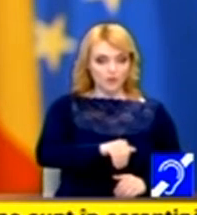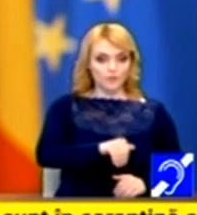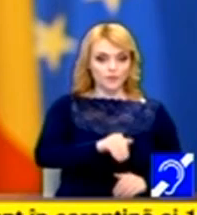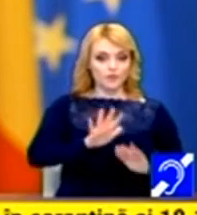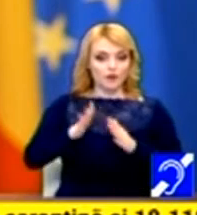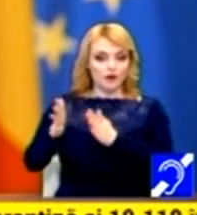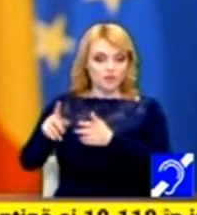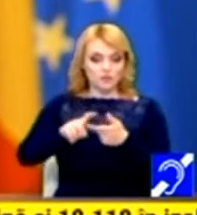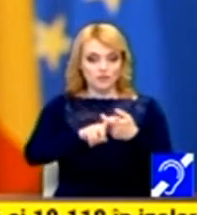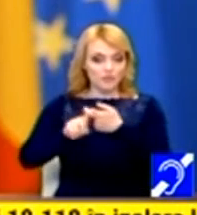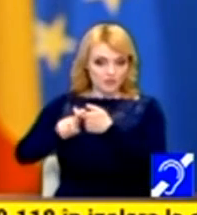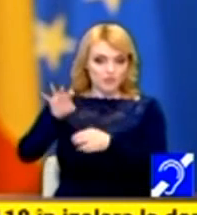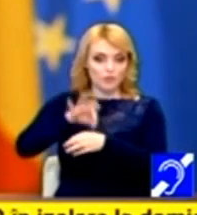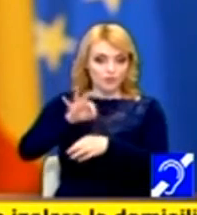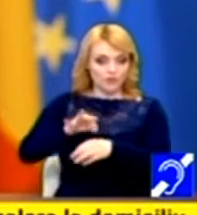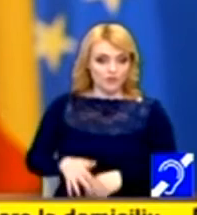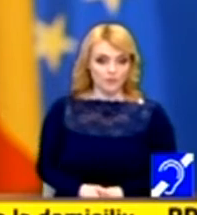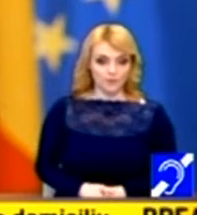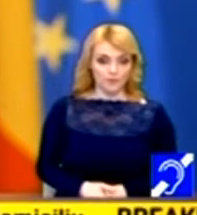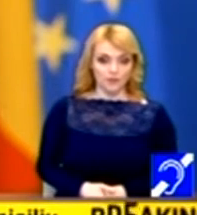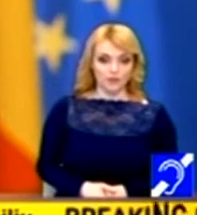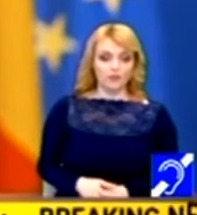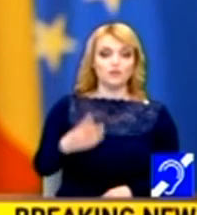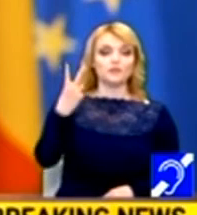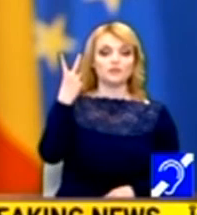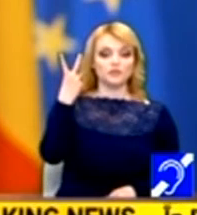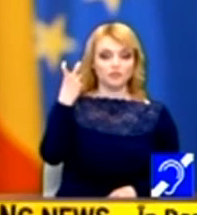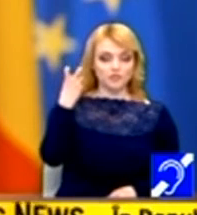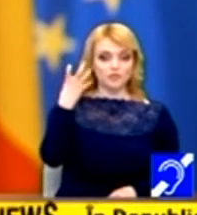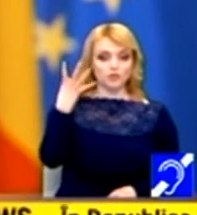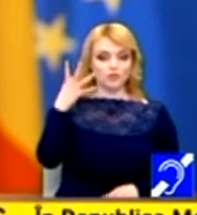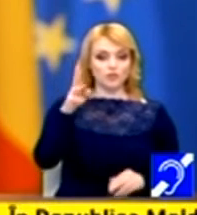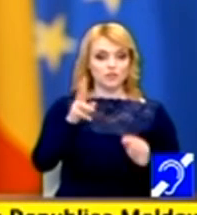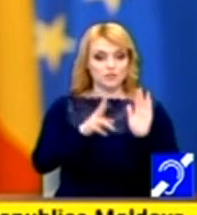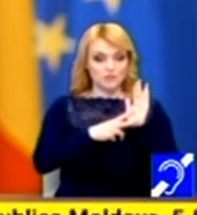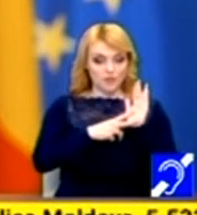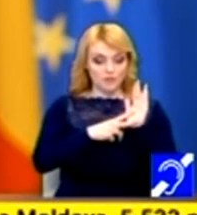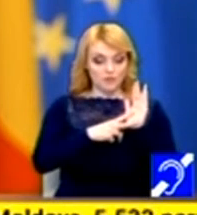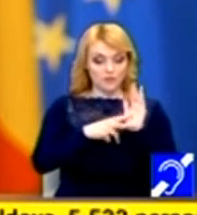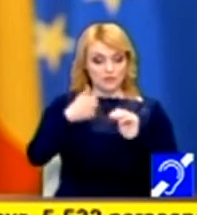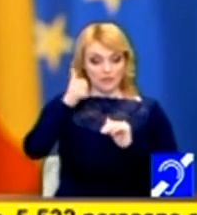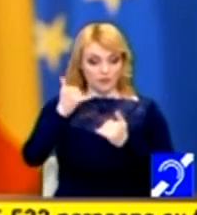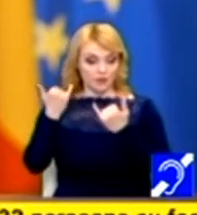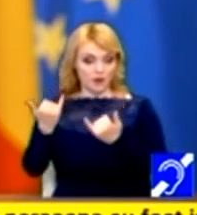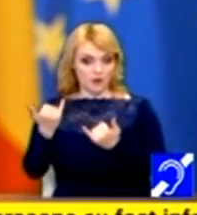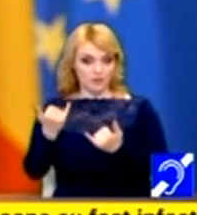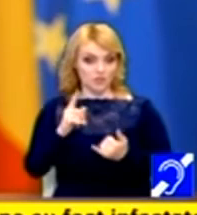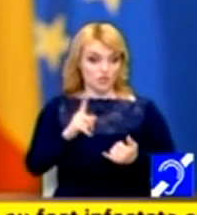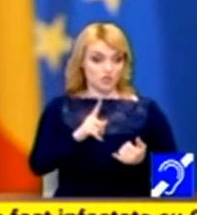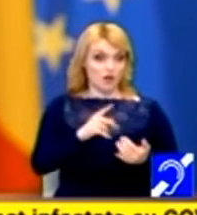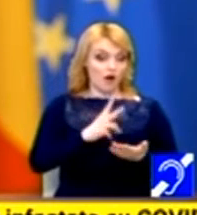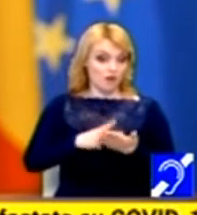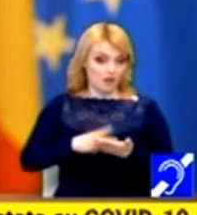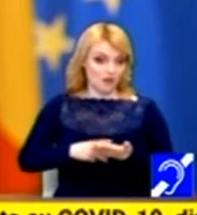16.247 de cazuri de îmbolnăvire, cu 245 de cazuri noi de ieri până astăzi, ceea ce arată un